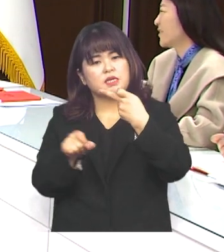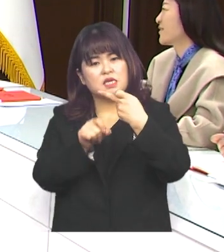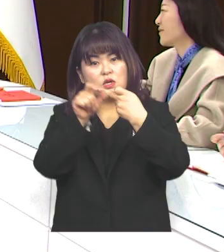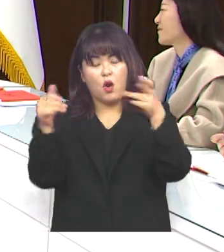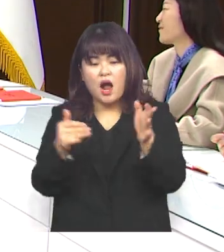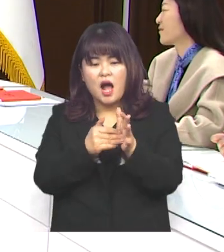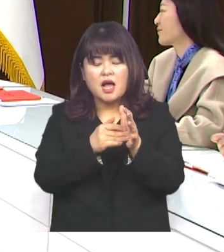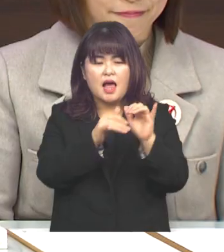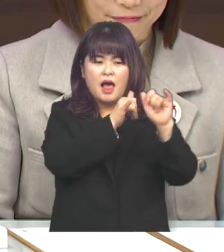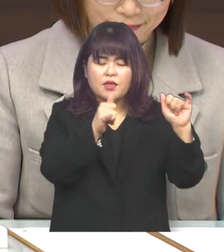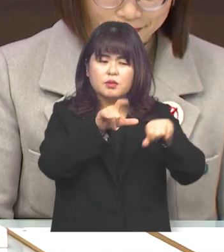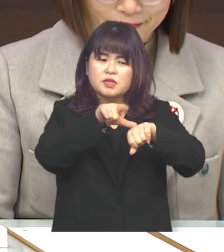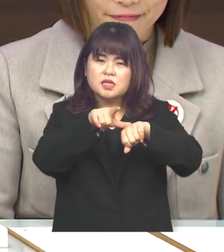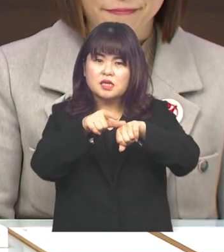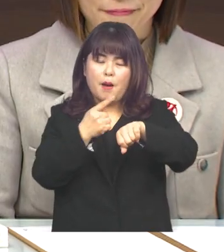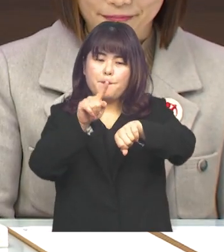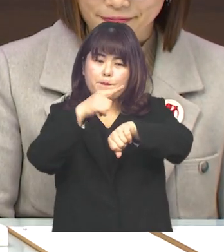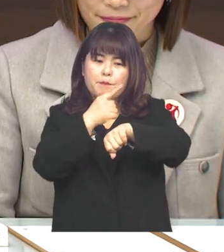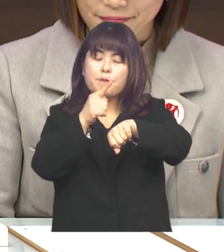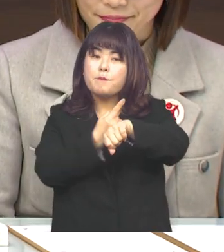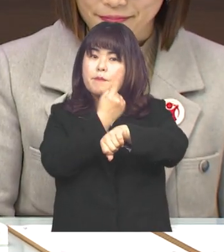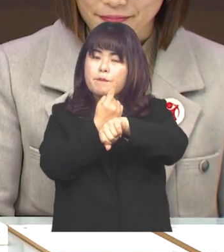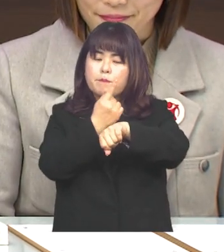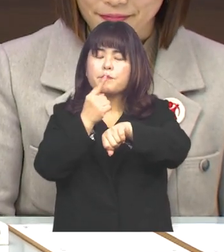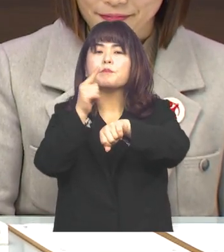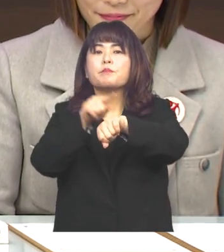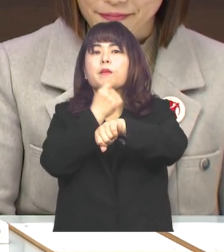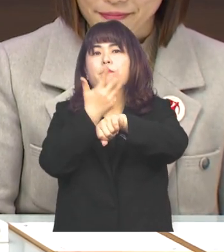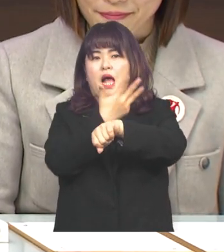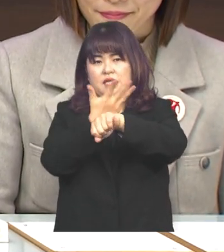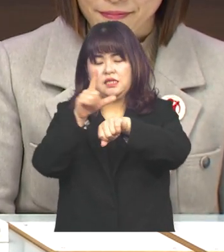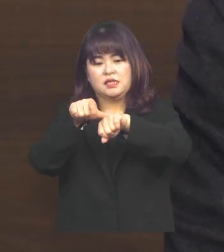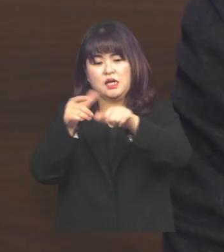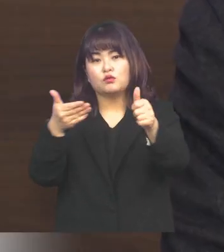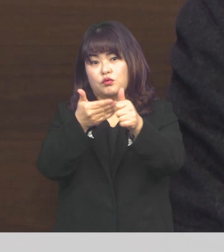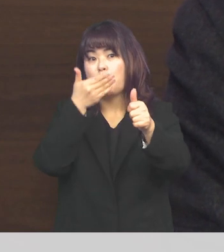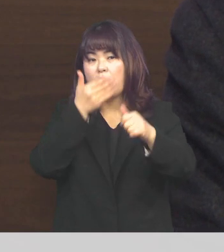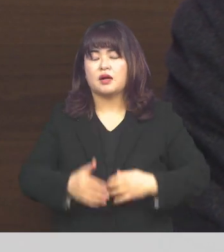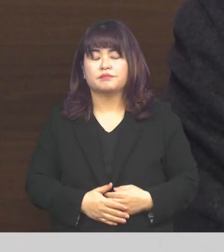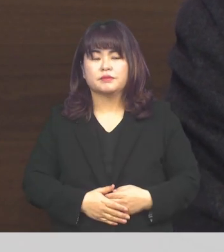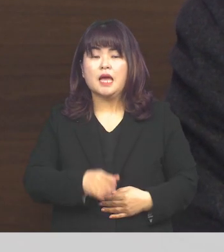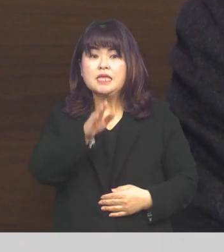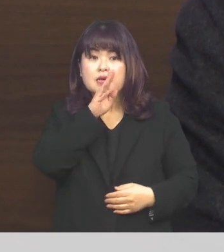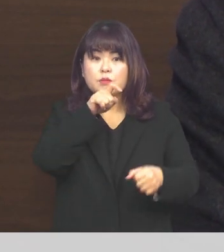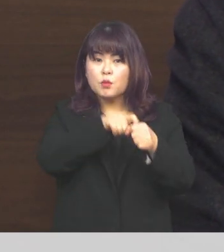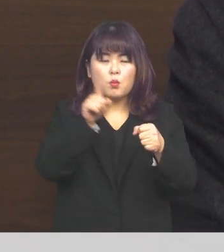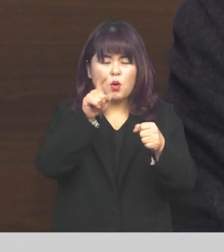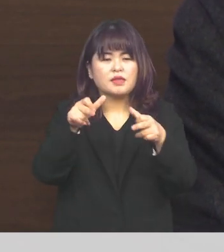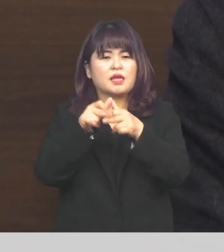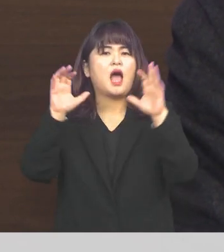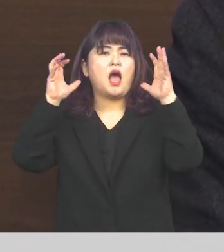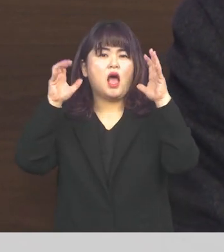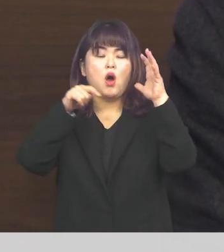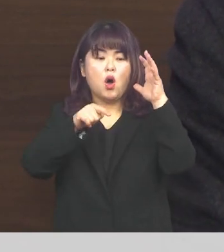아동 1인당 연간 108시간의 놀이 치료 프로그램을 제공합니다. 궁극적인 목적은 우리 장애아동들이